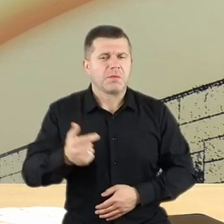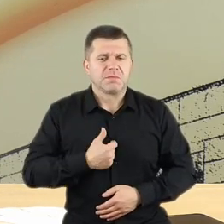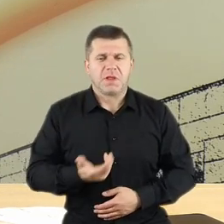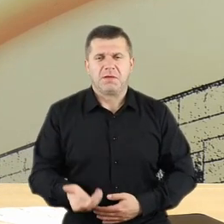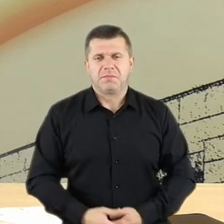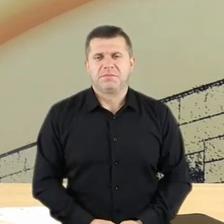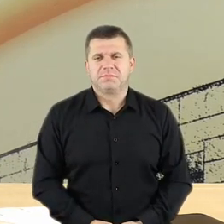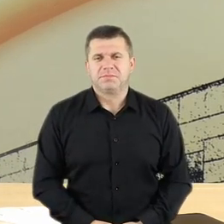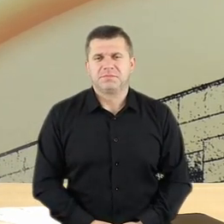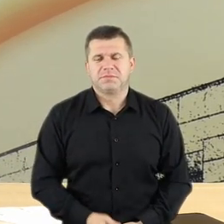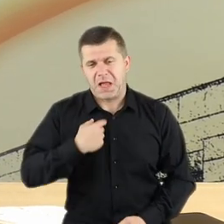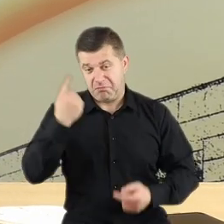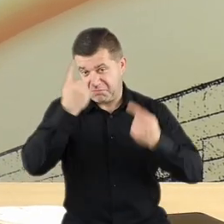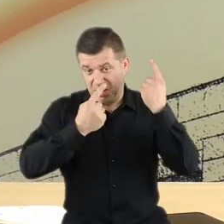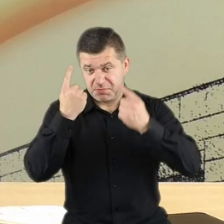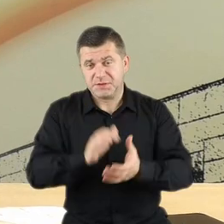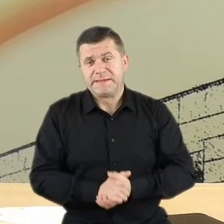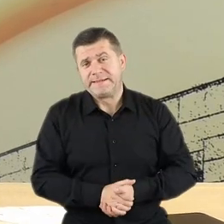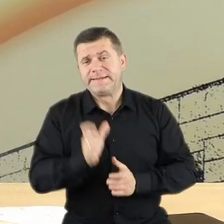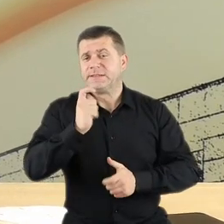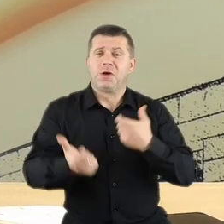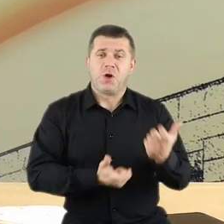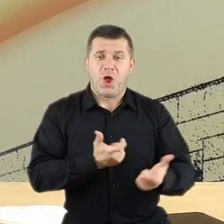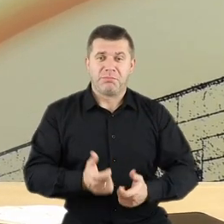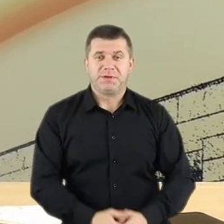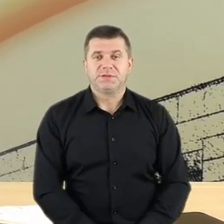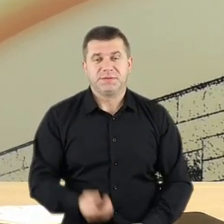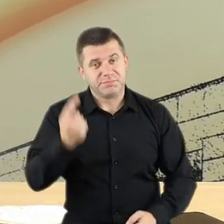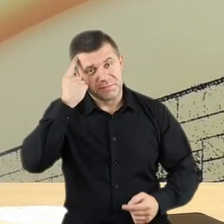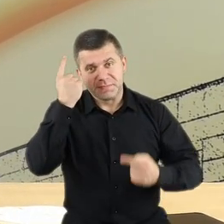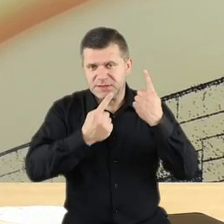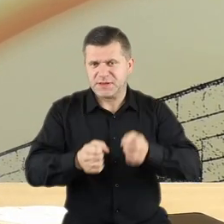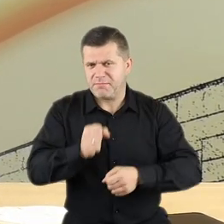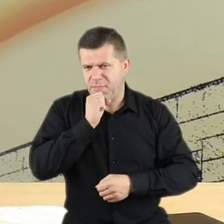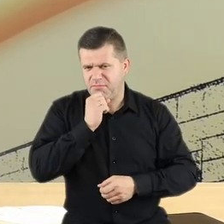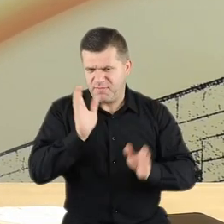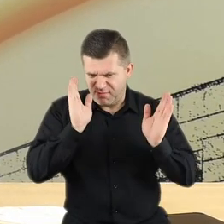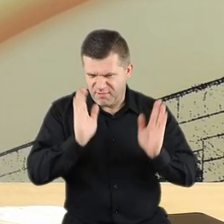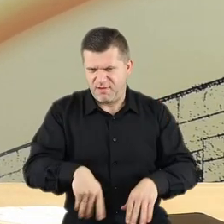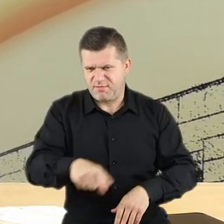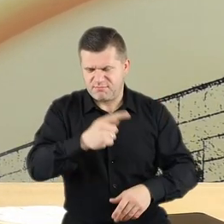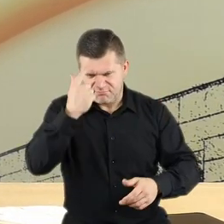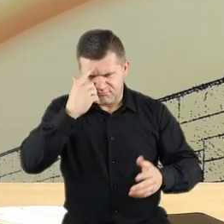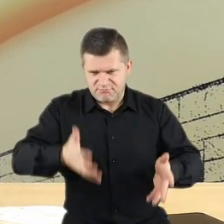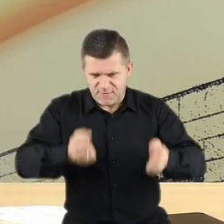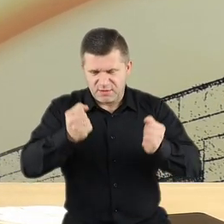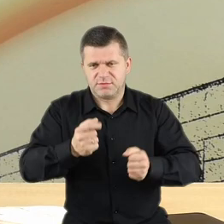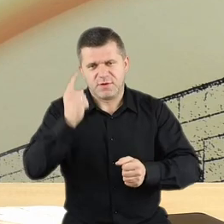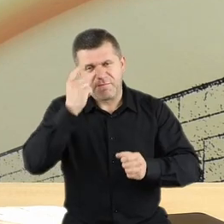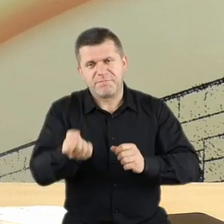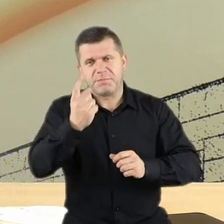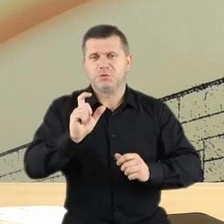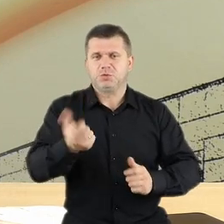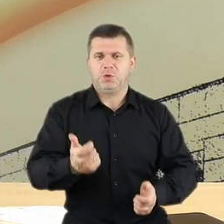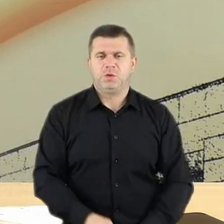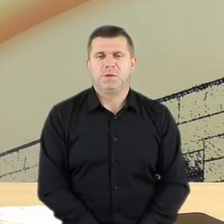słuch o.o No to se pomyślałam No co by tu robić myślę słabo A weź się ogarnij i wymyśl